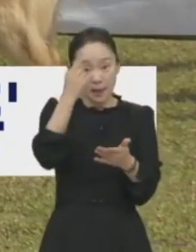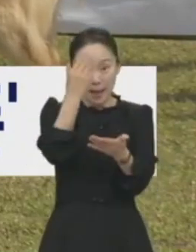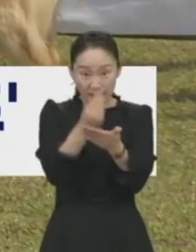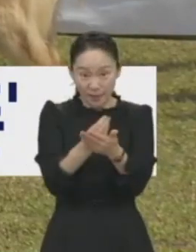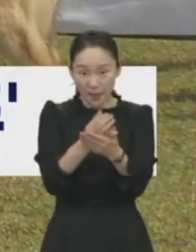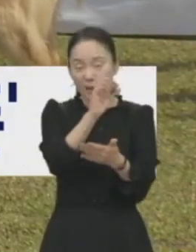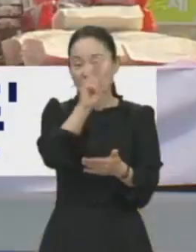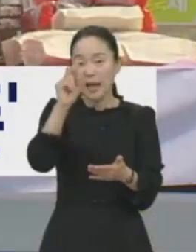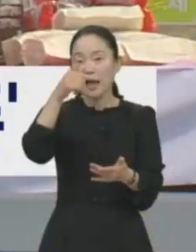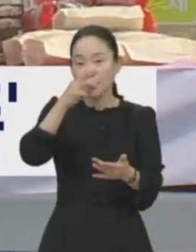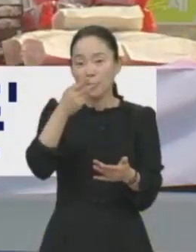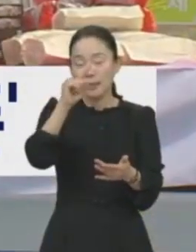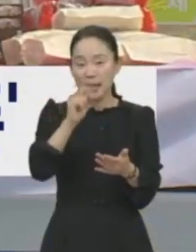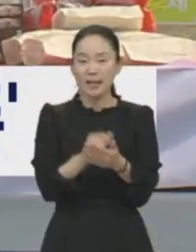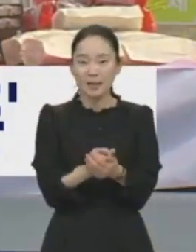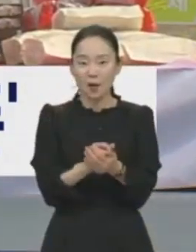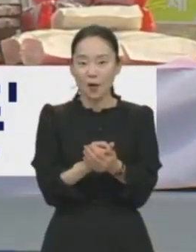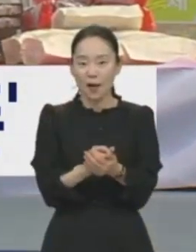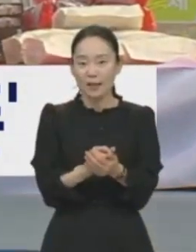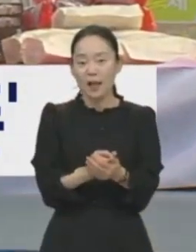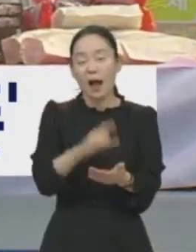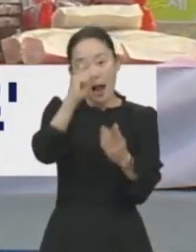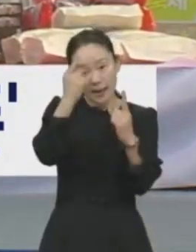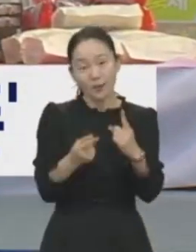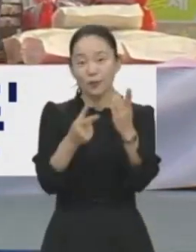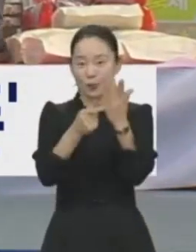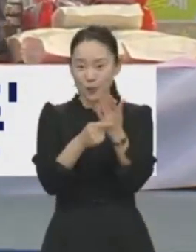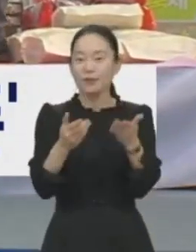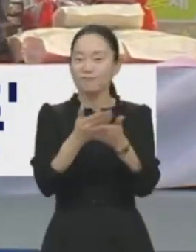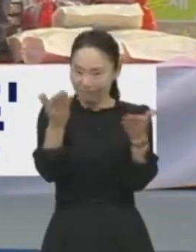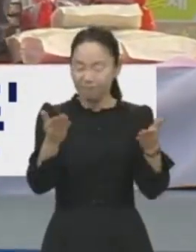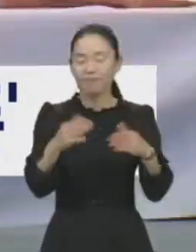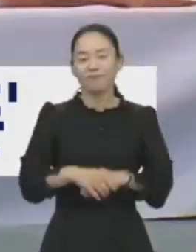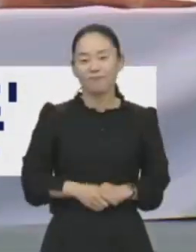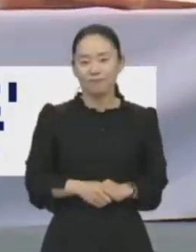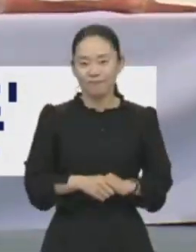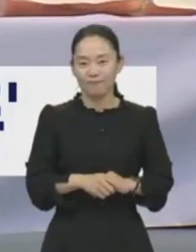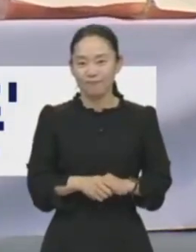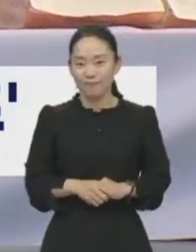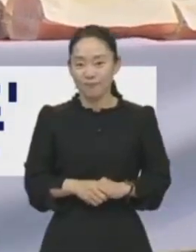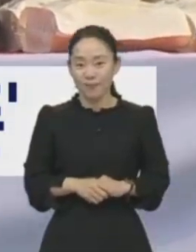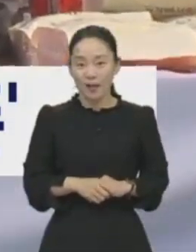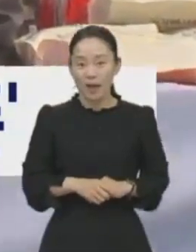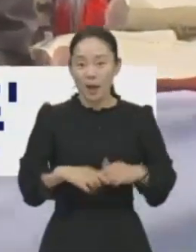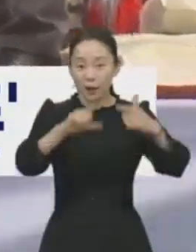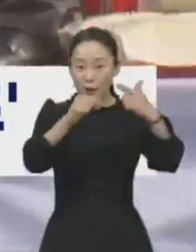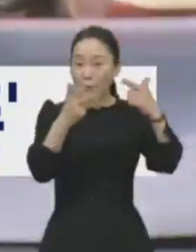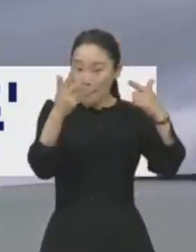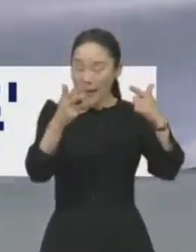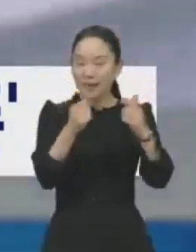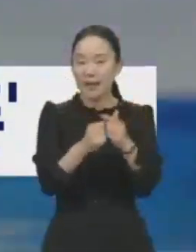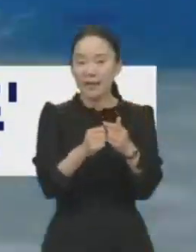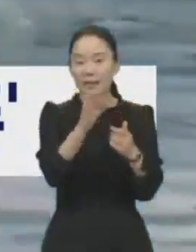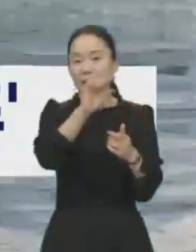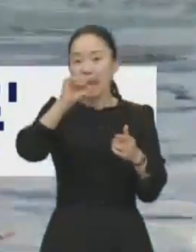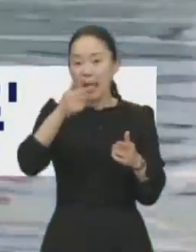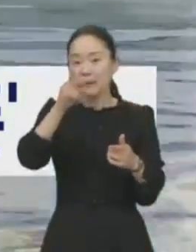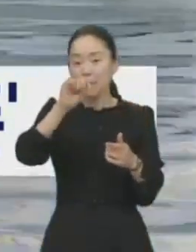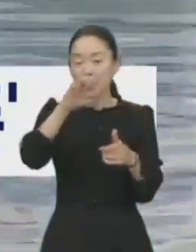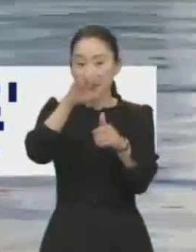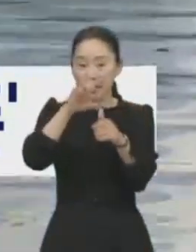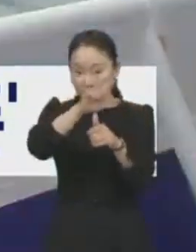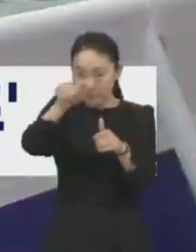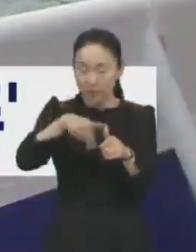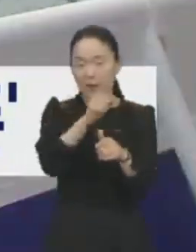앱 야놀자 반려동물 숙박대전 코너에서 할인 쿠폰도 제공합니다 다음 달 8일에는 안면읍 꽃찌 해수욕장